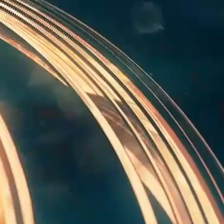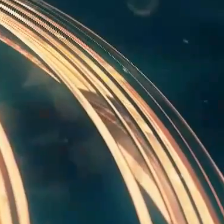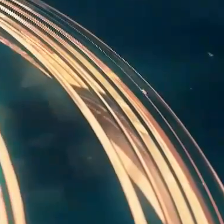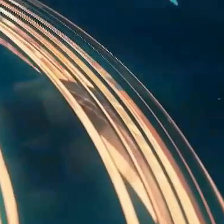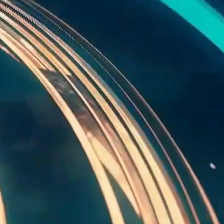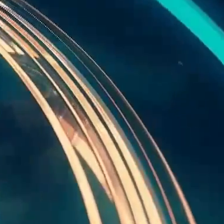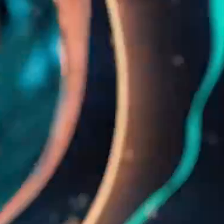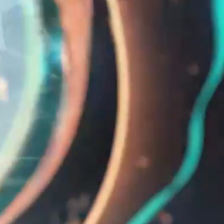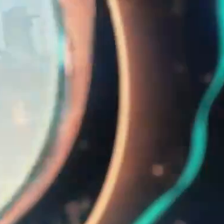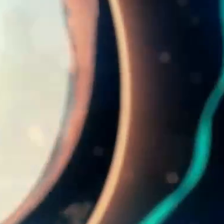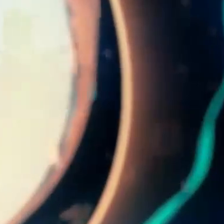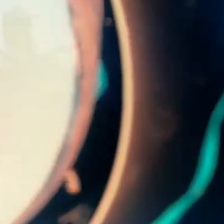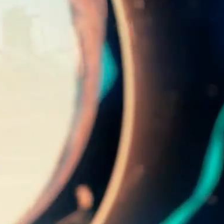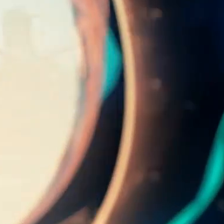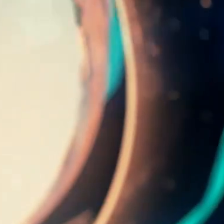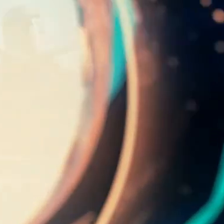Надежда.